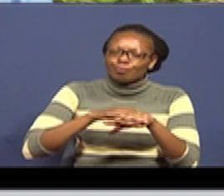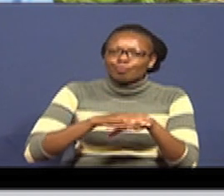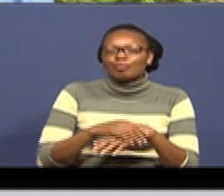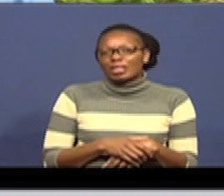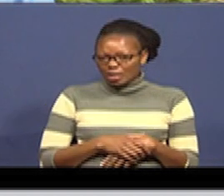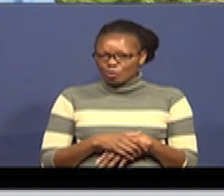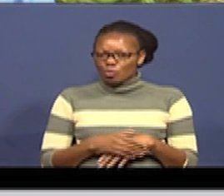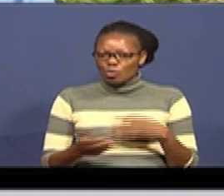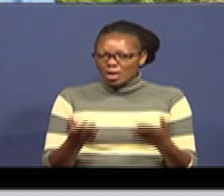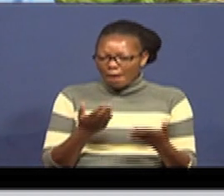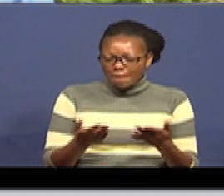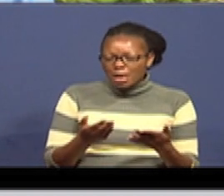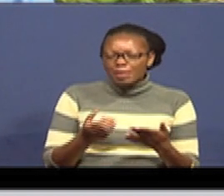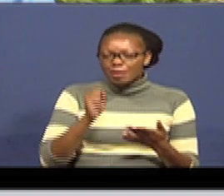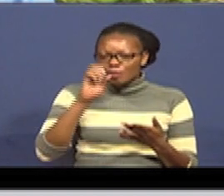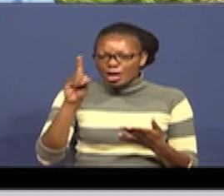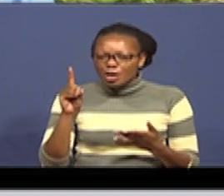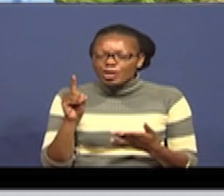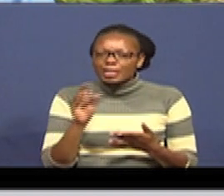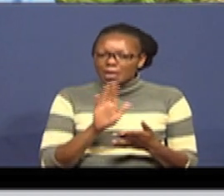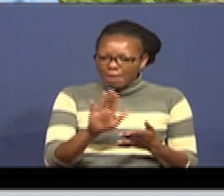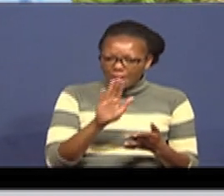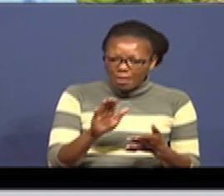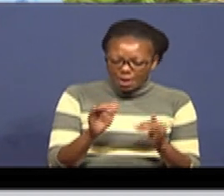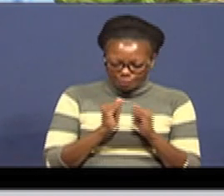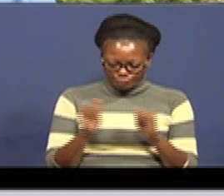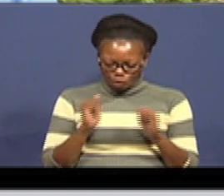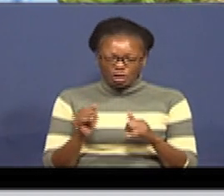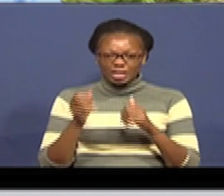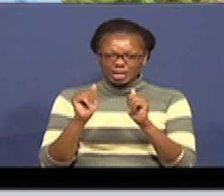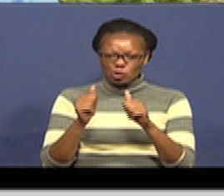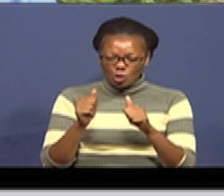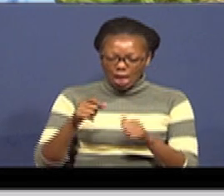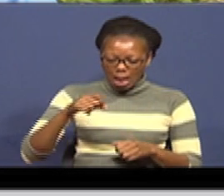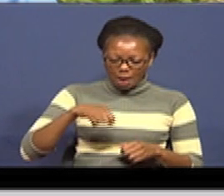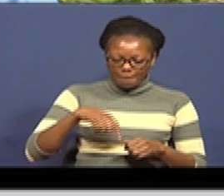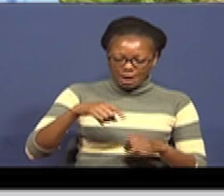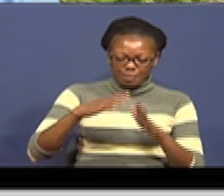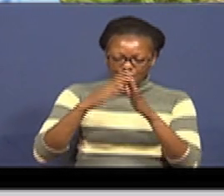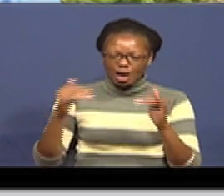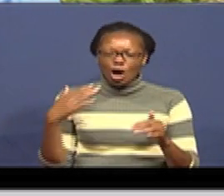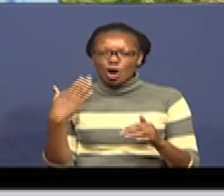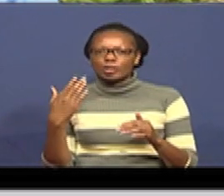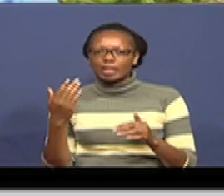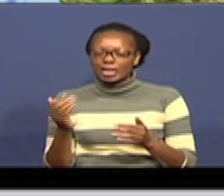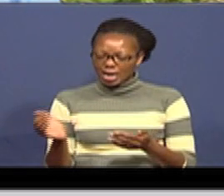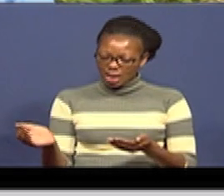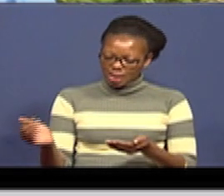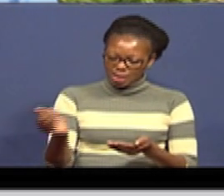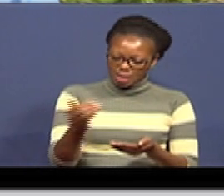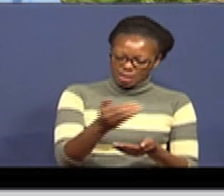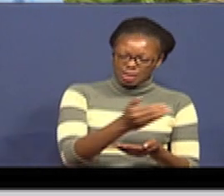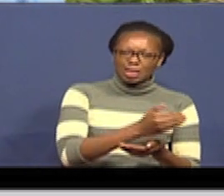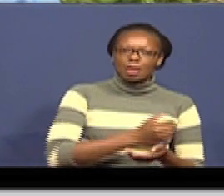iko na manufaa kwa wakulima, kwa sababu iko na pesa nzuri. Ukipanda cucumber kama mbegu yako ulikuwa umenunua ile iko